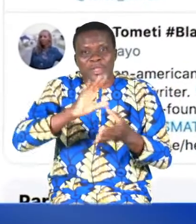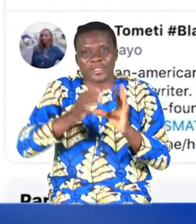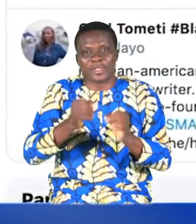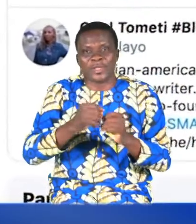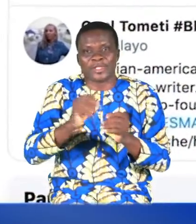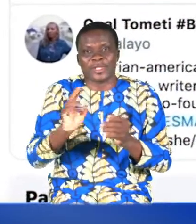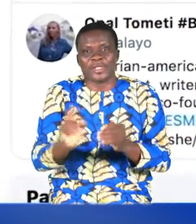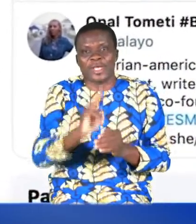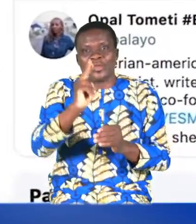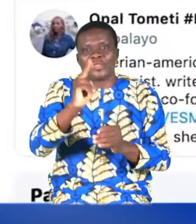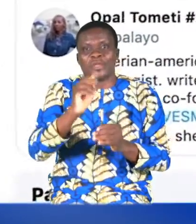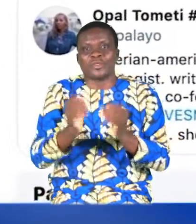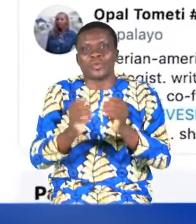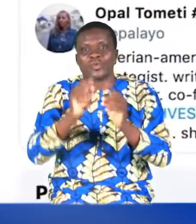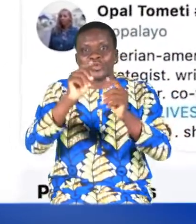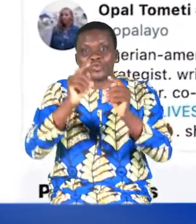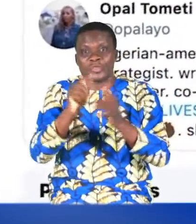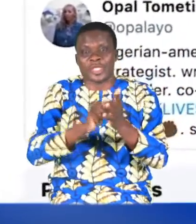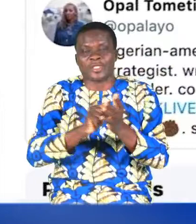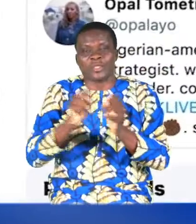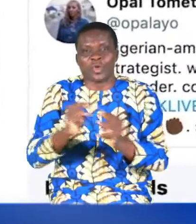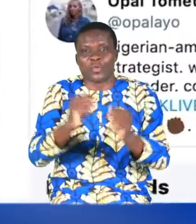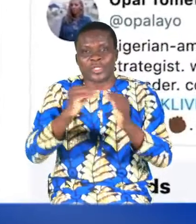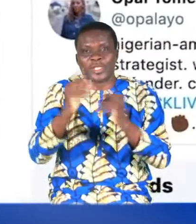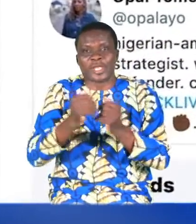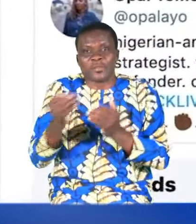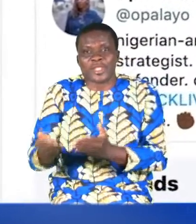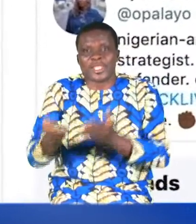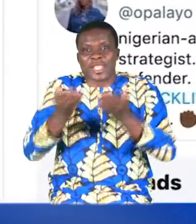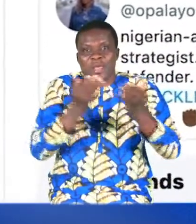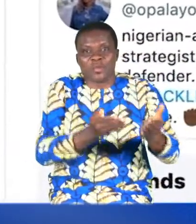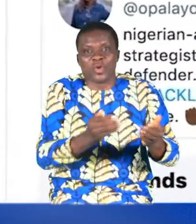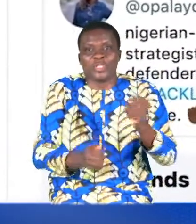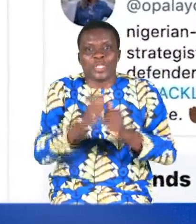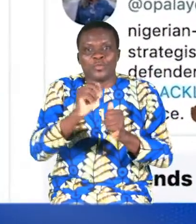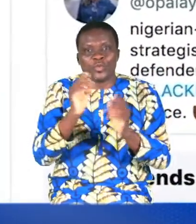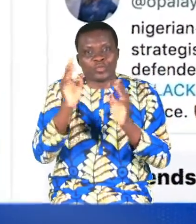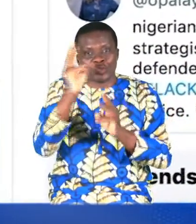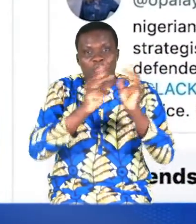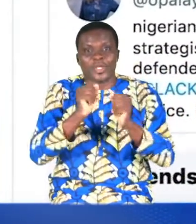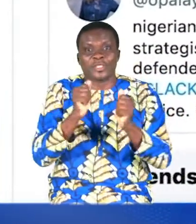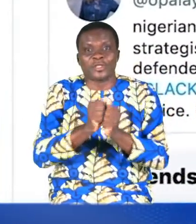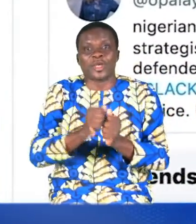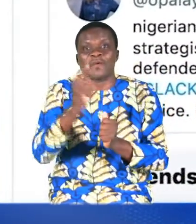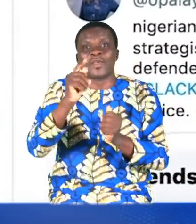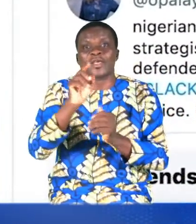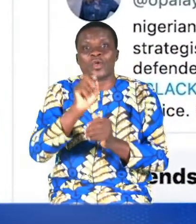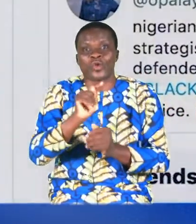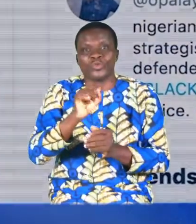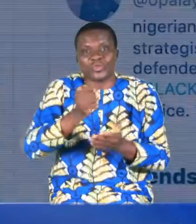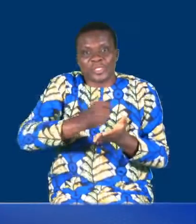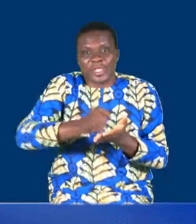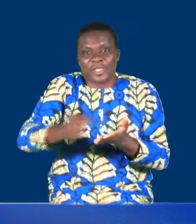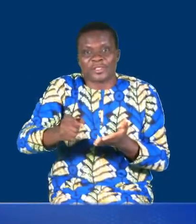en utilisant du texte. Un moyen également d'apporter plus de nuances qu'avec un tweet écrit.